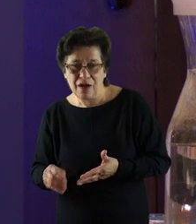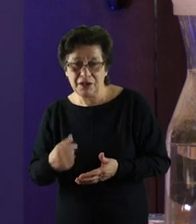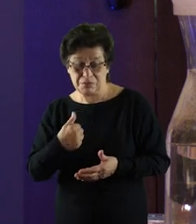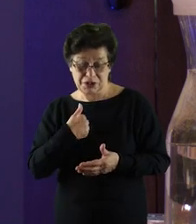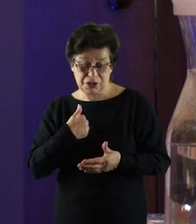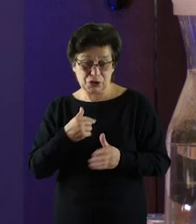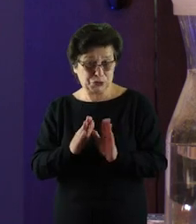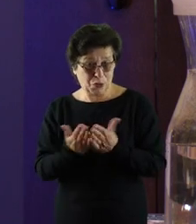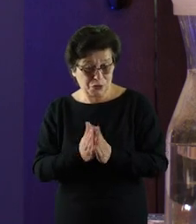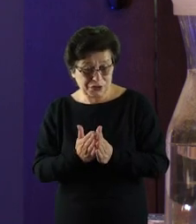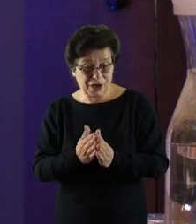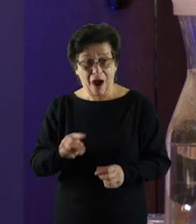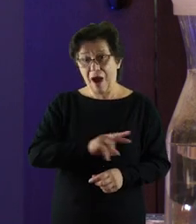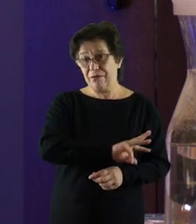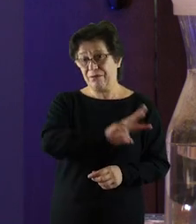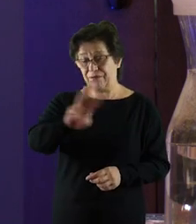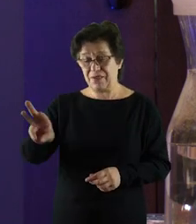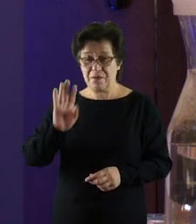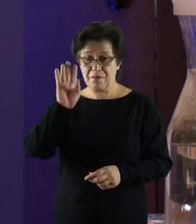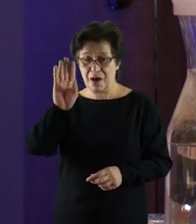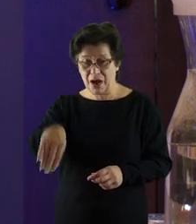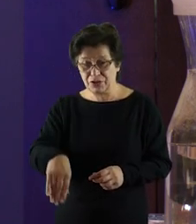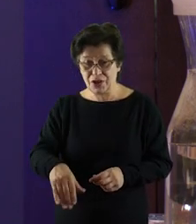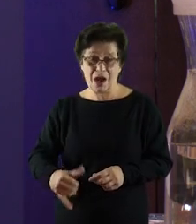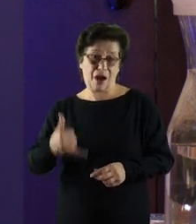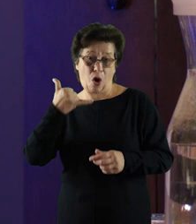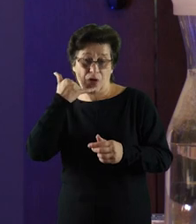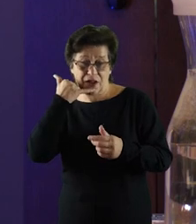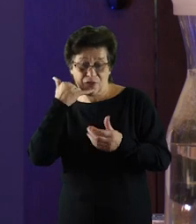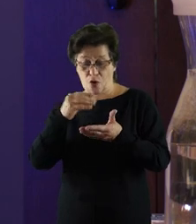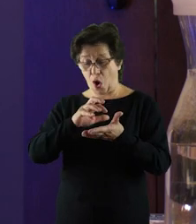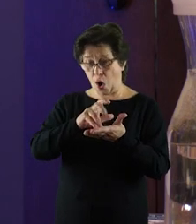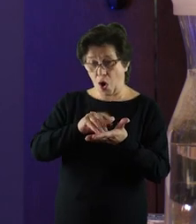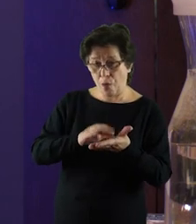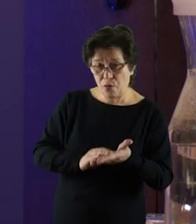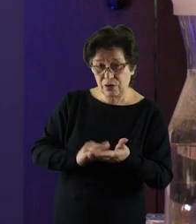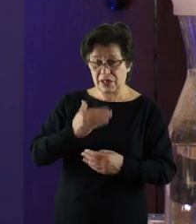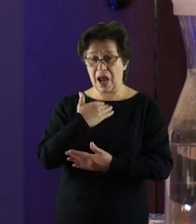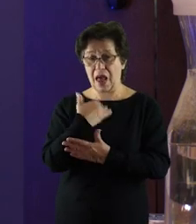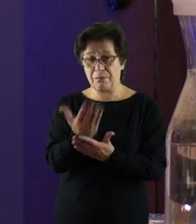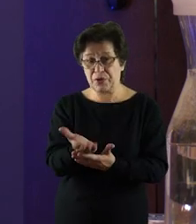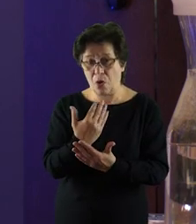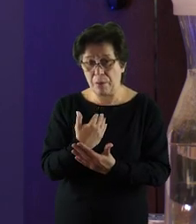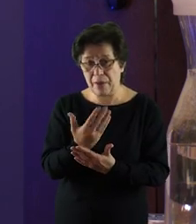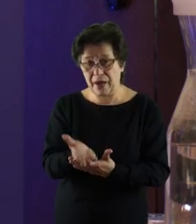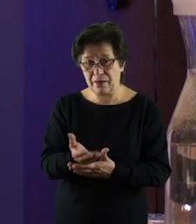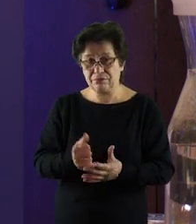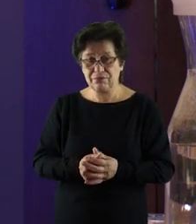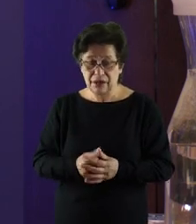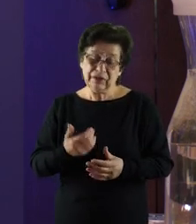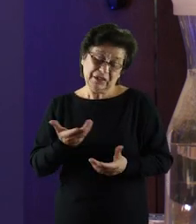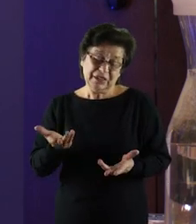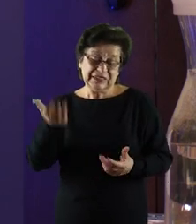sieci, czyli do całego świata. Macie komórki, a w moim domu stał taki stacjonarny telefon na korbkę. Taki, który